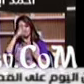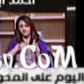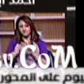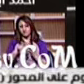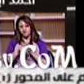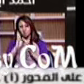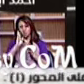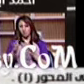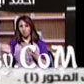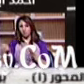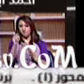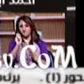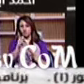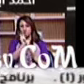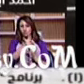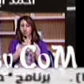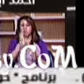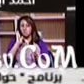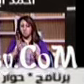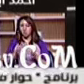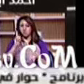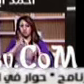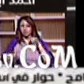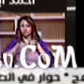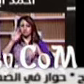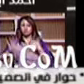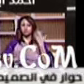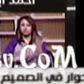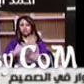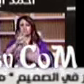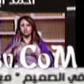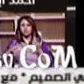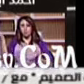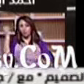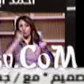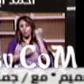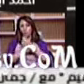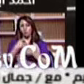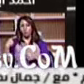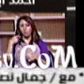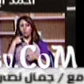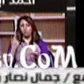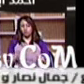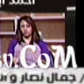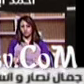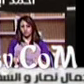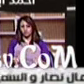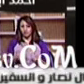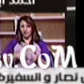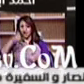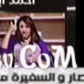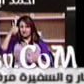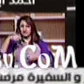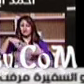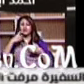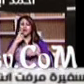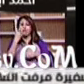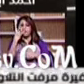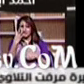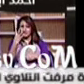بقول لك مواطن ولي راي لا لو ربنا ان شاء الله باذن الله يا رب يحفظ مصر وعدينا بسلام يا اخي ادخل الانتخابات